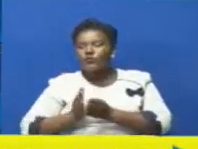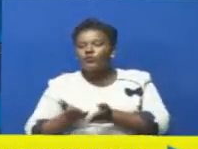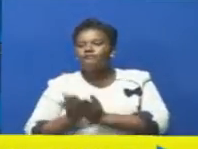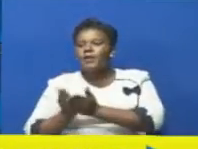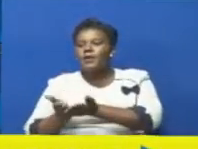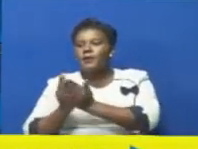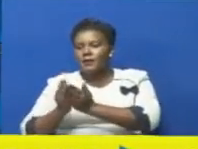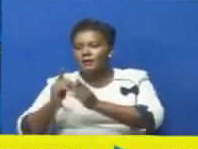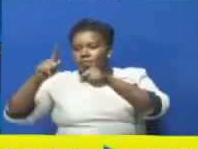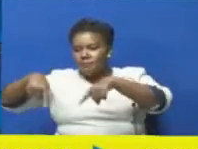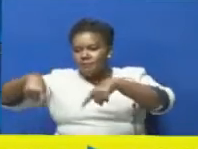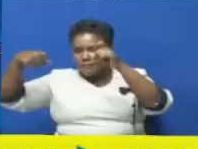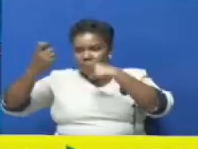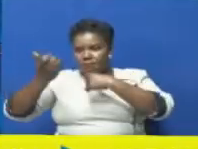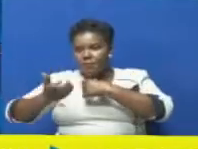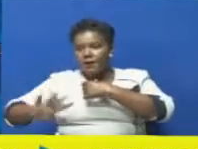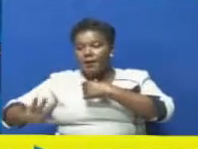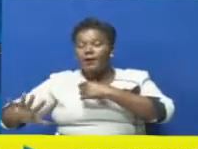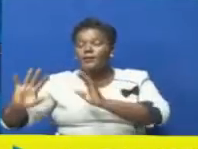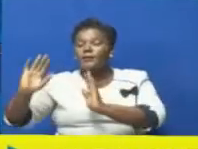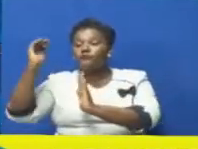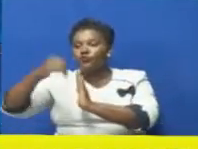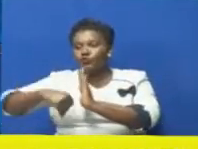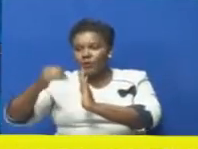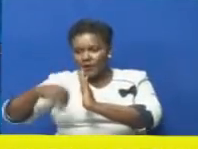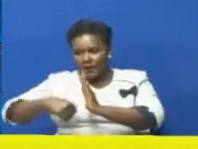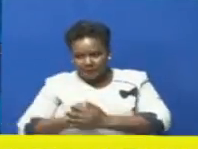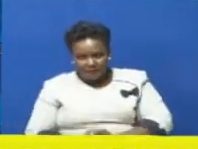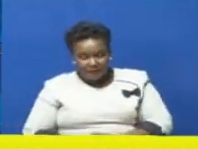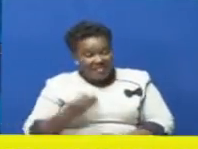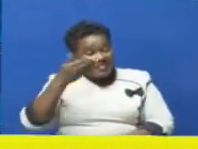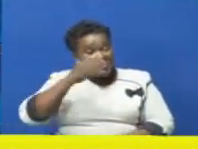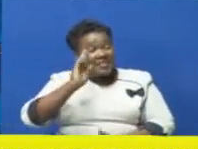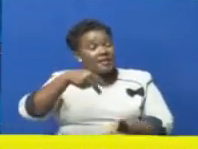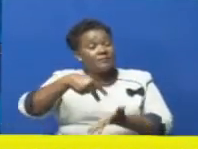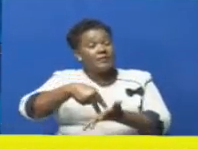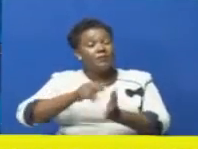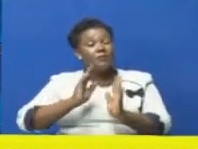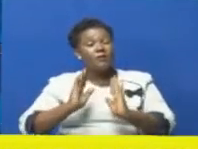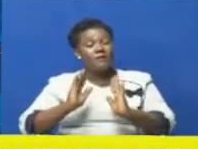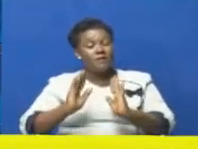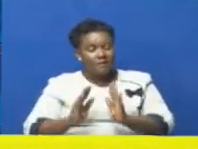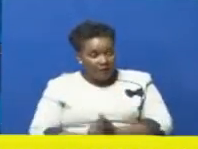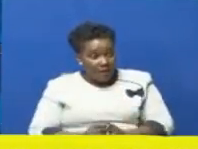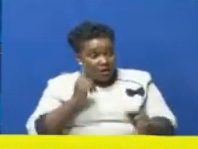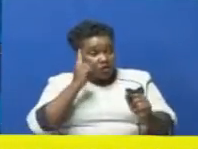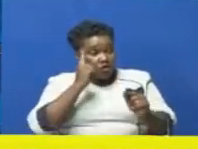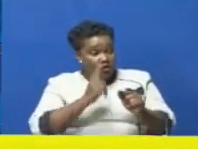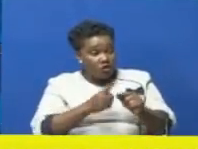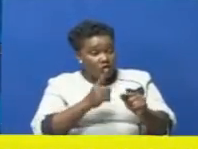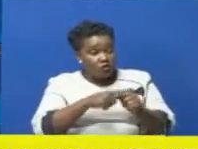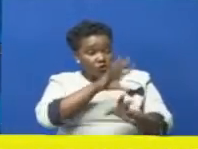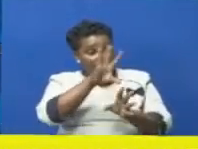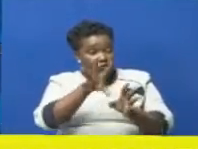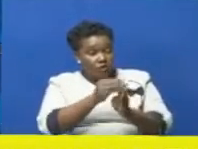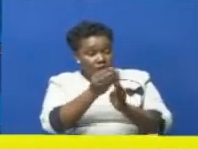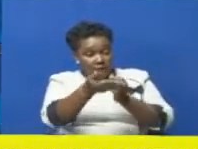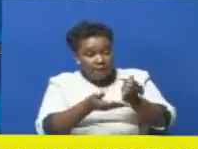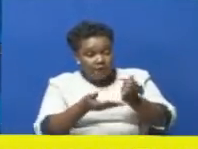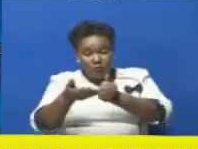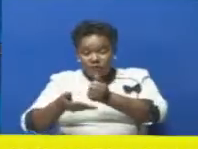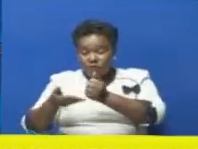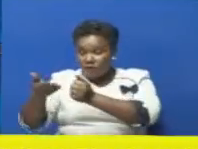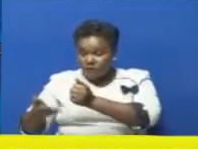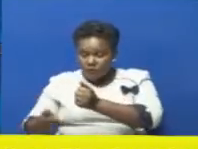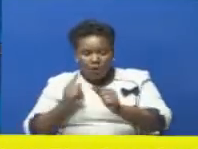Mtwara, na kusisitiza kwamba msimamo wa serikali ni ule ule, korosho zote zitakazozalishwa katika mikoa ya Lindi, Mtwara